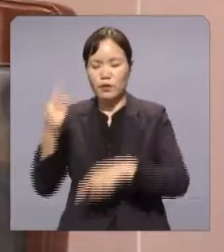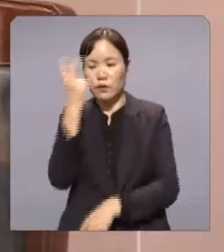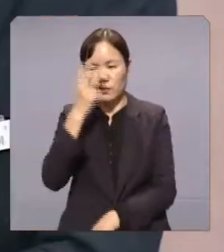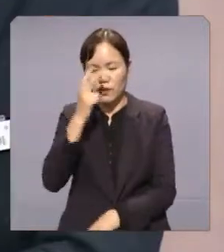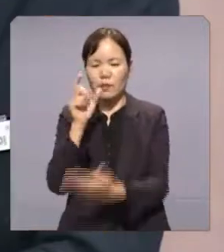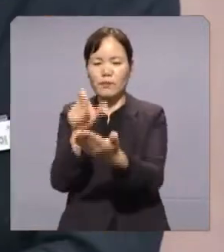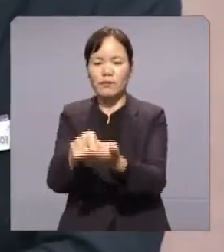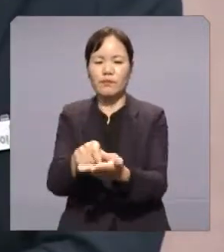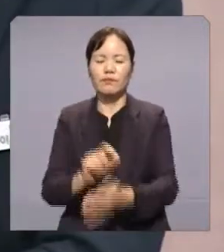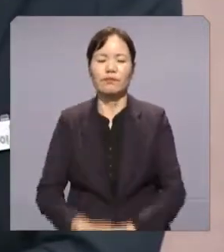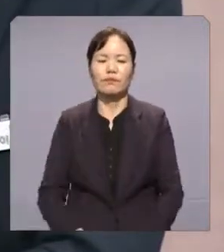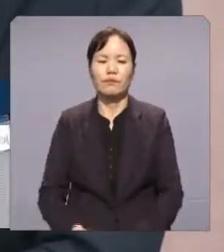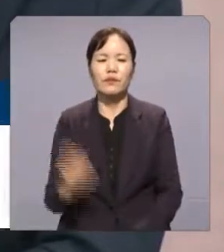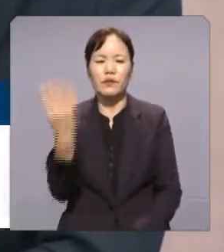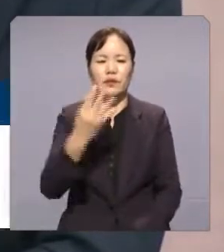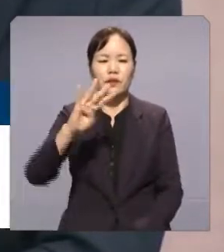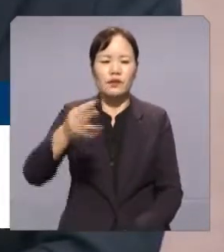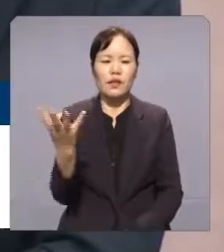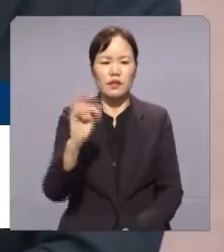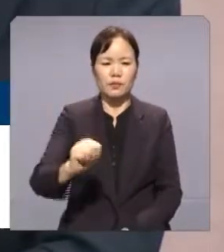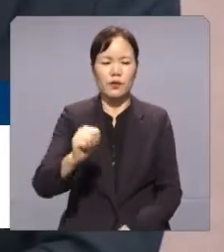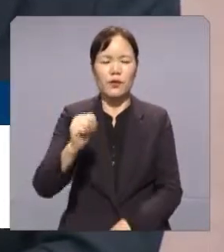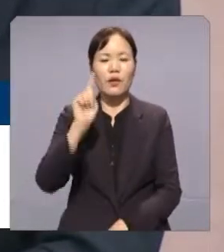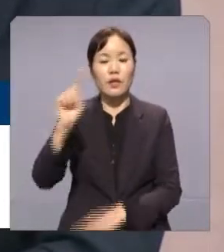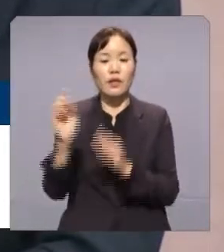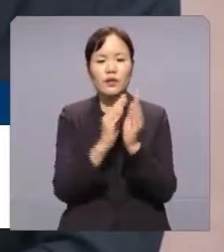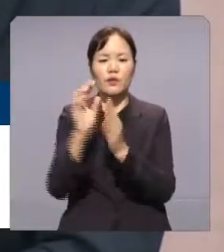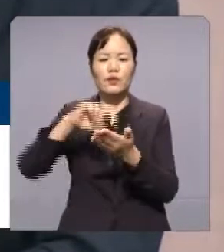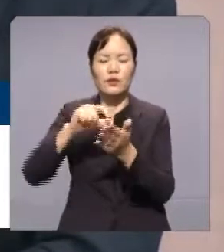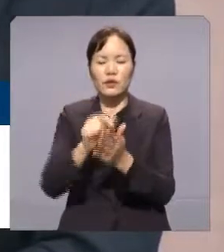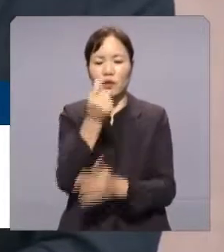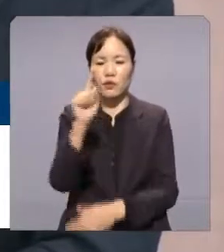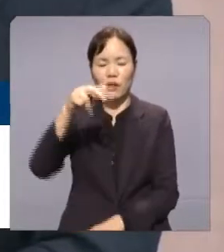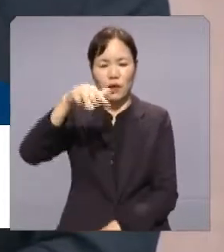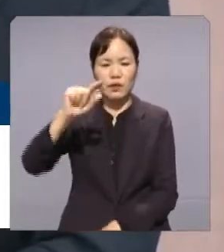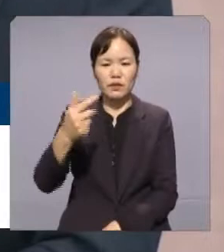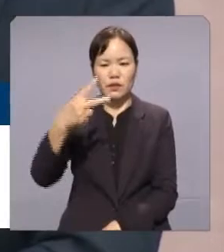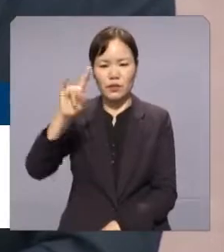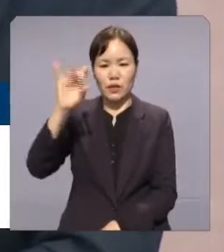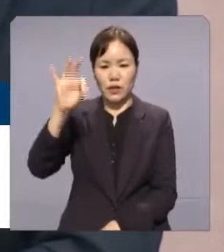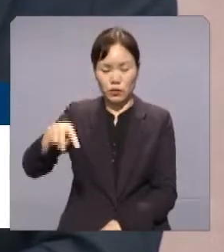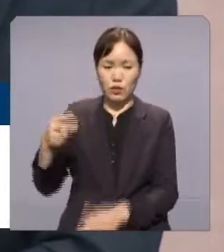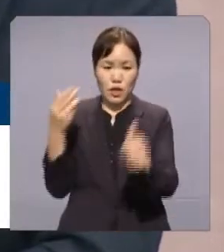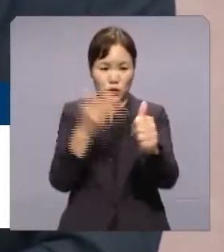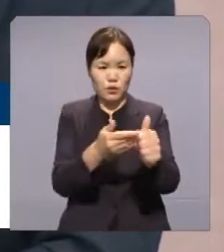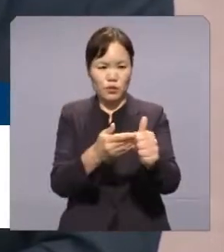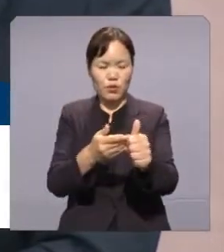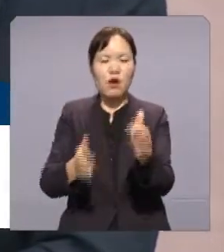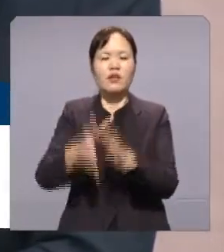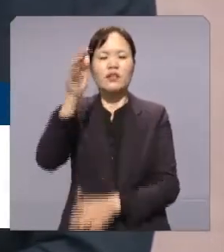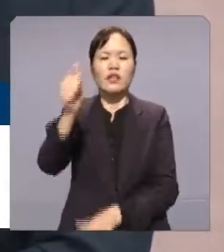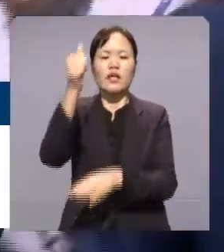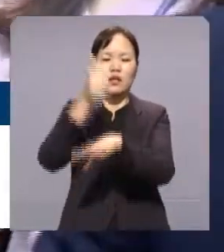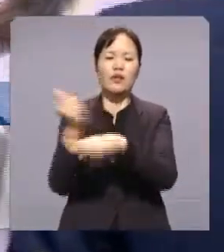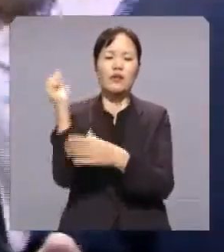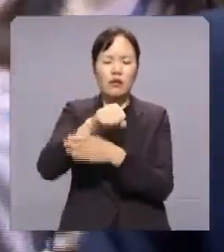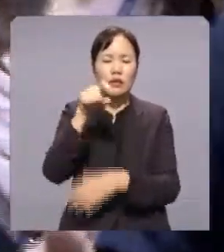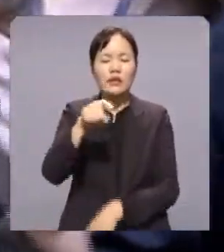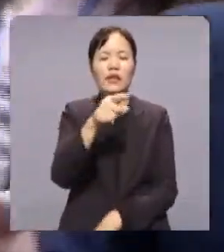기록됐습니다. 4,040억 그리고 1조 가까운 돈을 화천대유에게 몰아주는 걸 지사님이 결국 하게 했다는 거죠. 그게